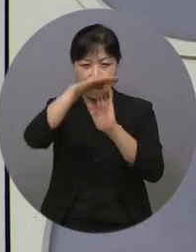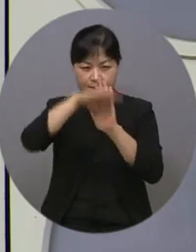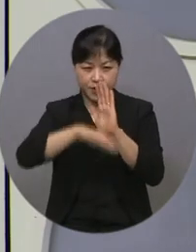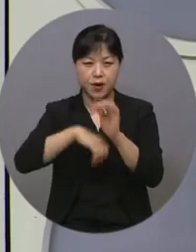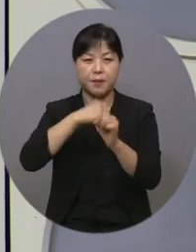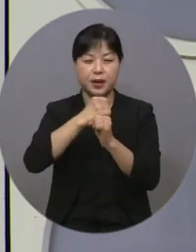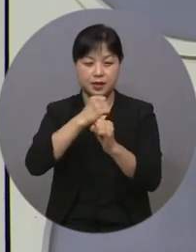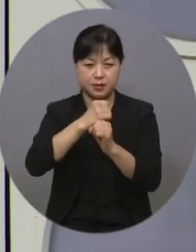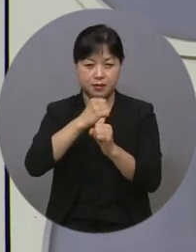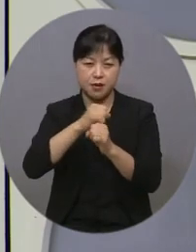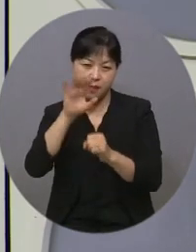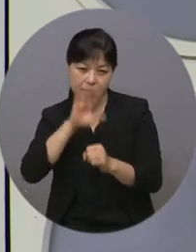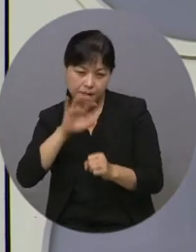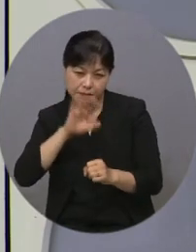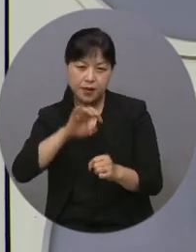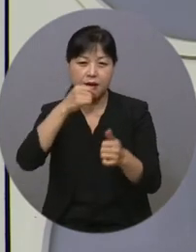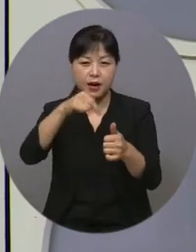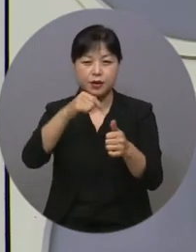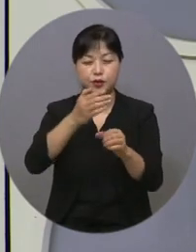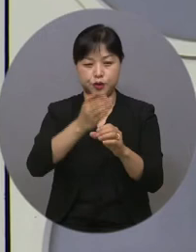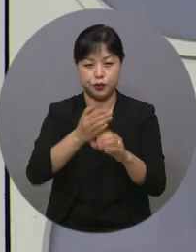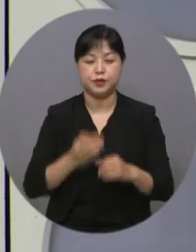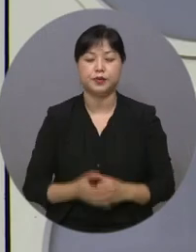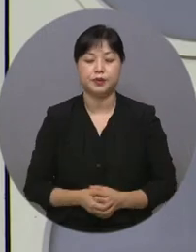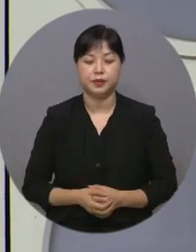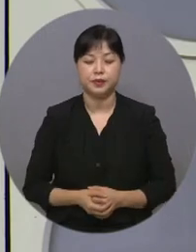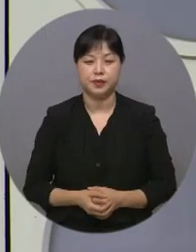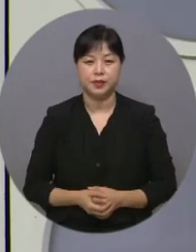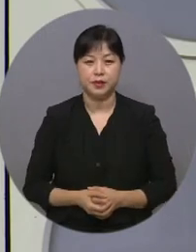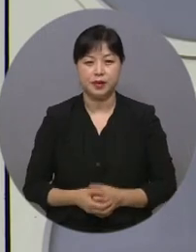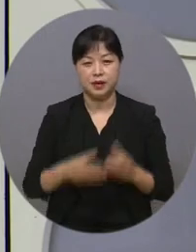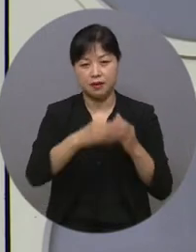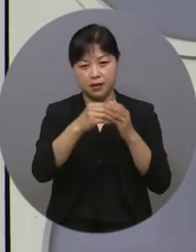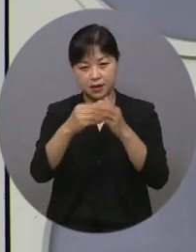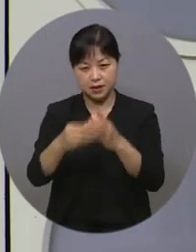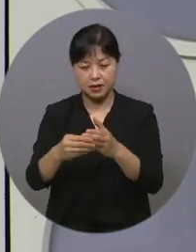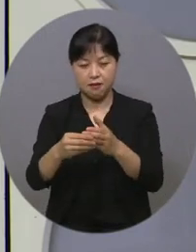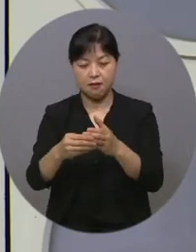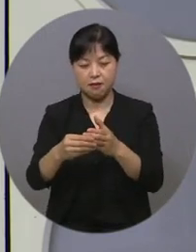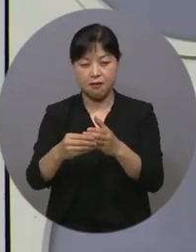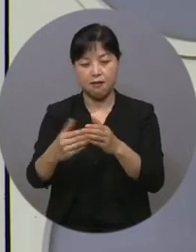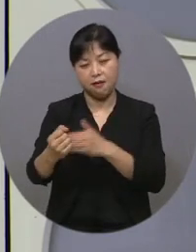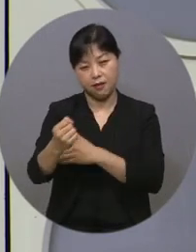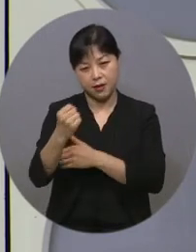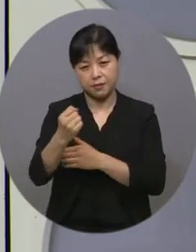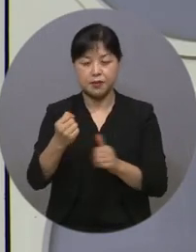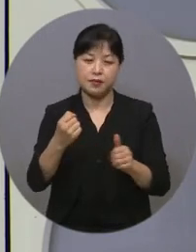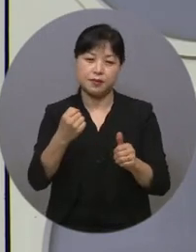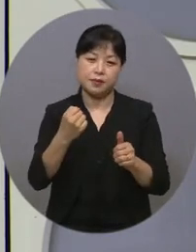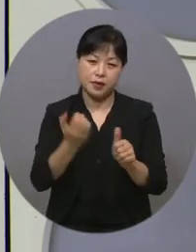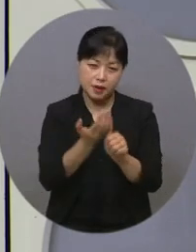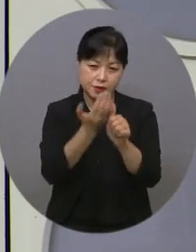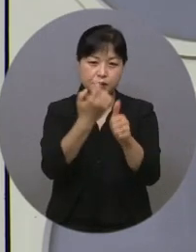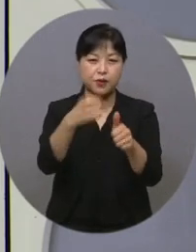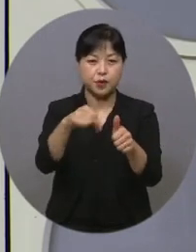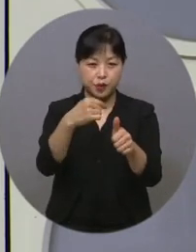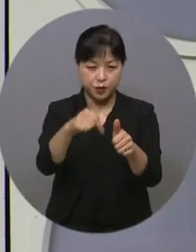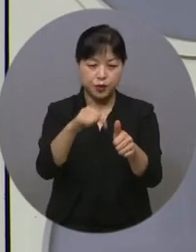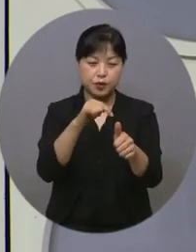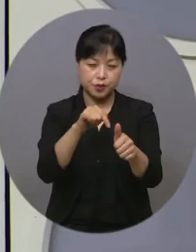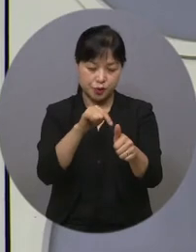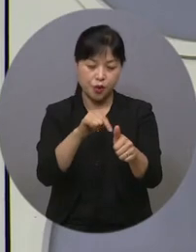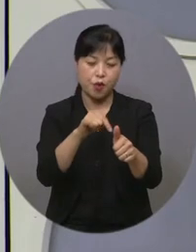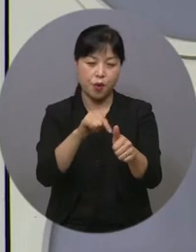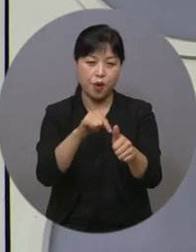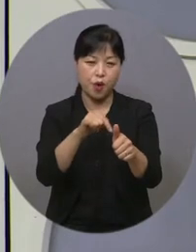리와인드 반복시키고 있습니다. 그것이 리더십 교육으로 명명돼서 제가 아주 성공적으로